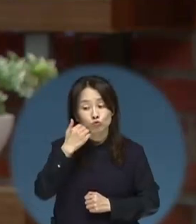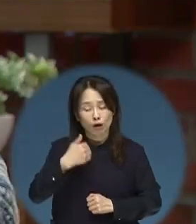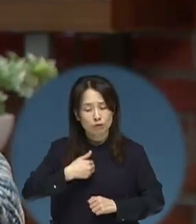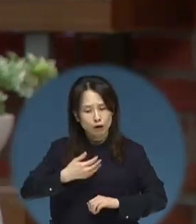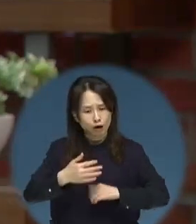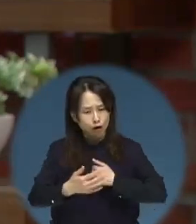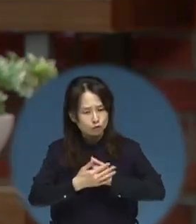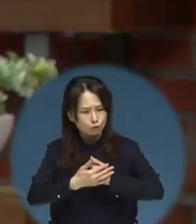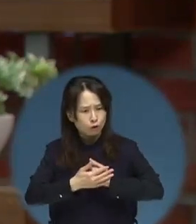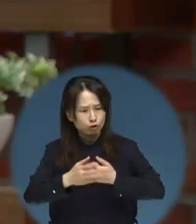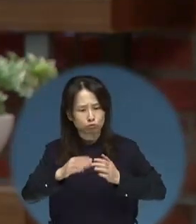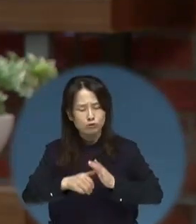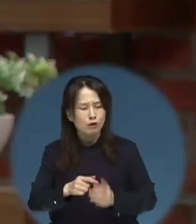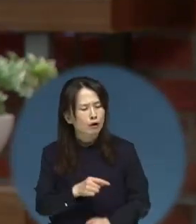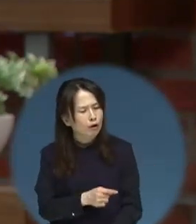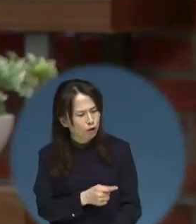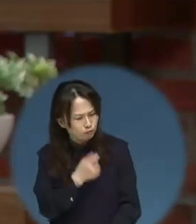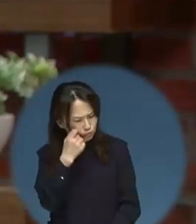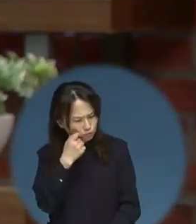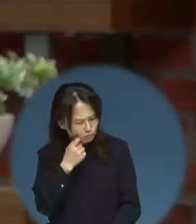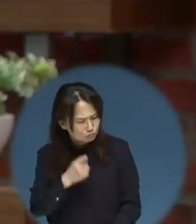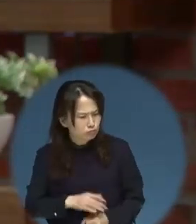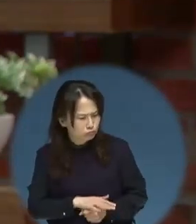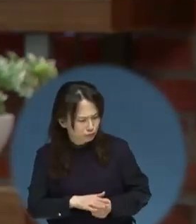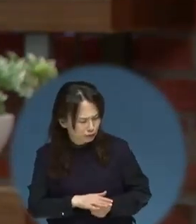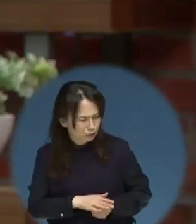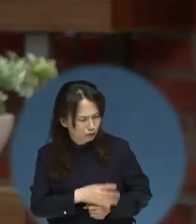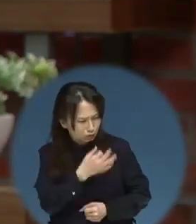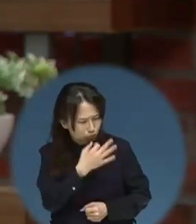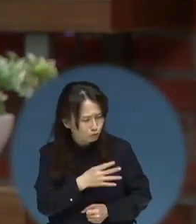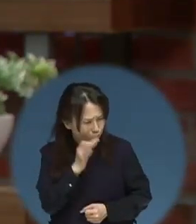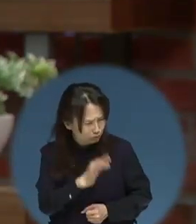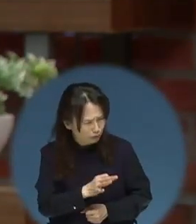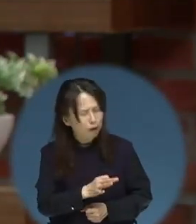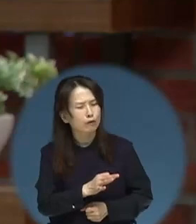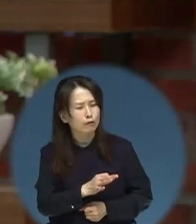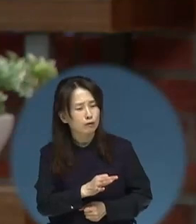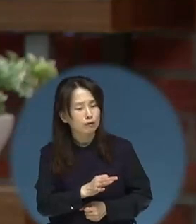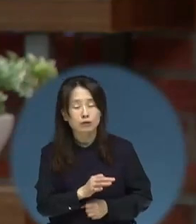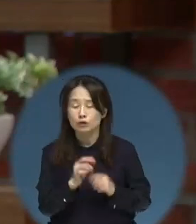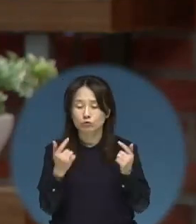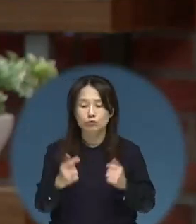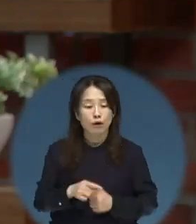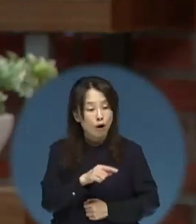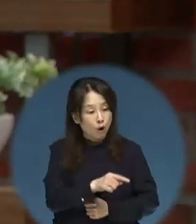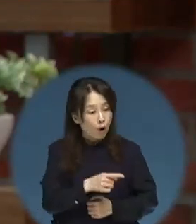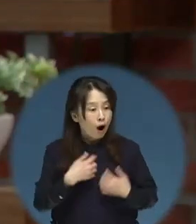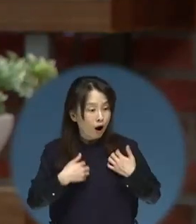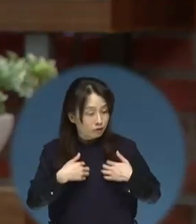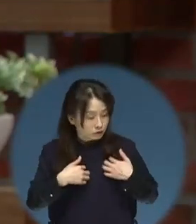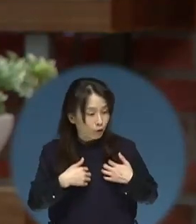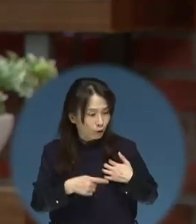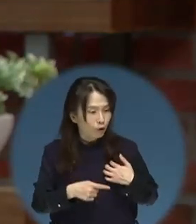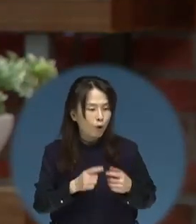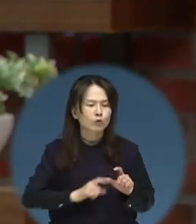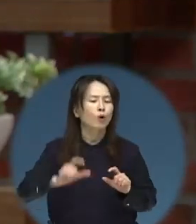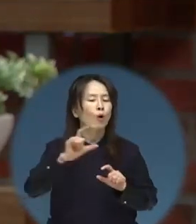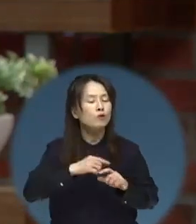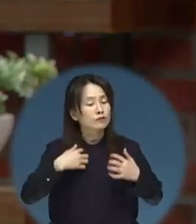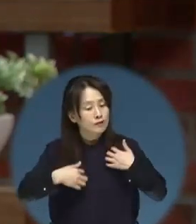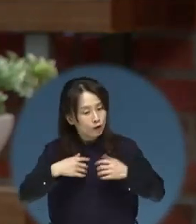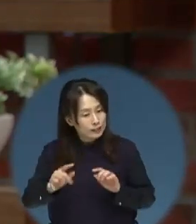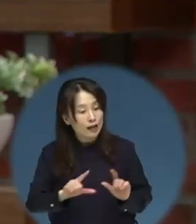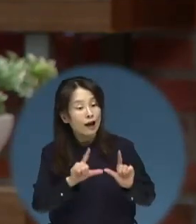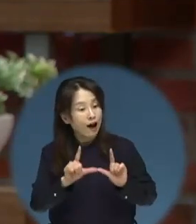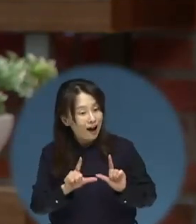때도 아 영준아 불쌍해, 영준아 너무 힘들어 보인다 하는 기보다 영준아 너 정말 즐겁게 놀더라, 더 재밌게 놀았으면 좋겠어. 이렇게 할 때